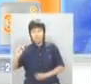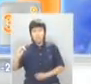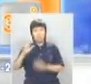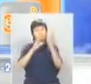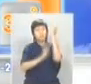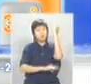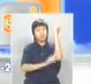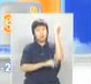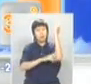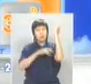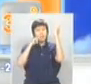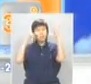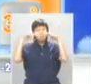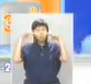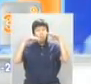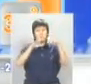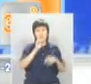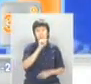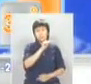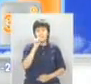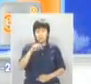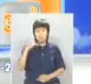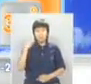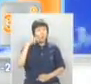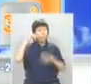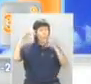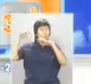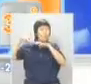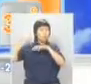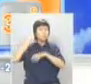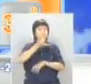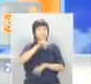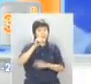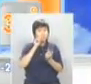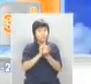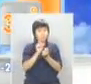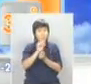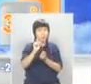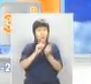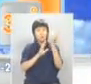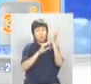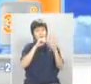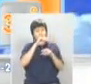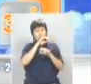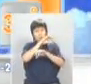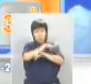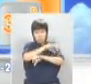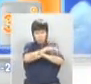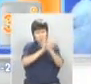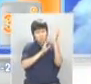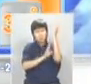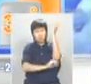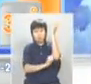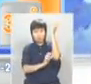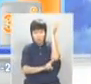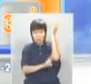าย 140-60องพ้นที่โยมฝนตกหนักบางพ้นที่ ส่วมากทบริเวณจัหดเพชบุรี สุราทธานี นครสีธรรร